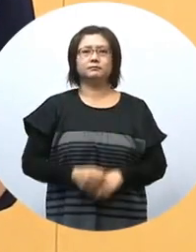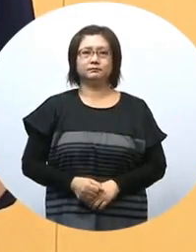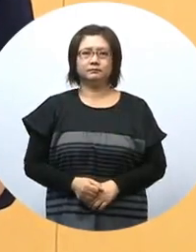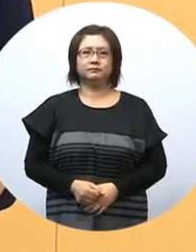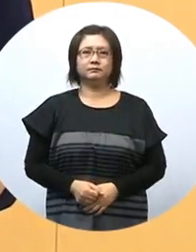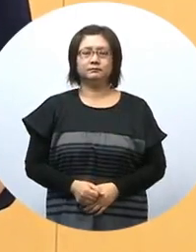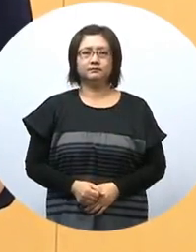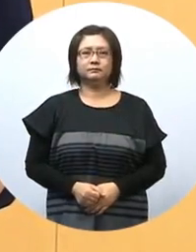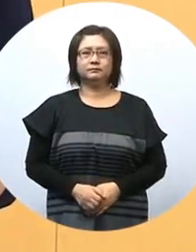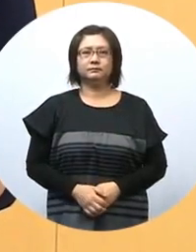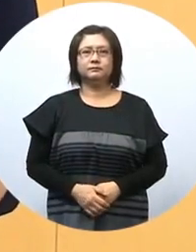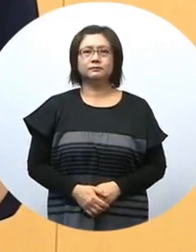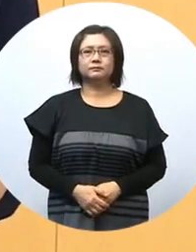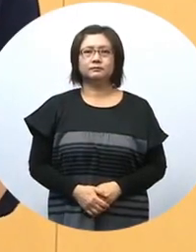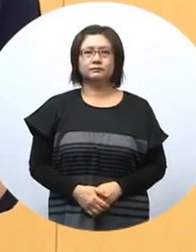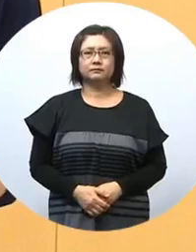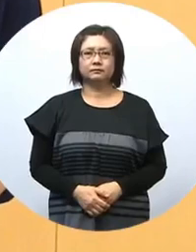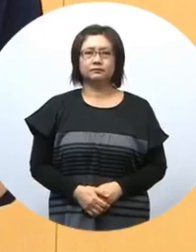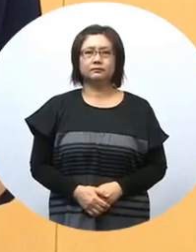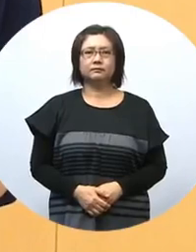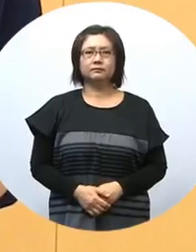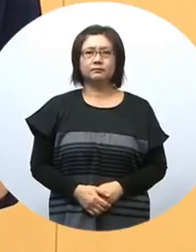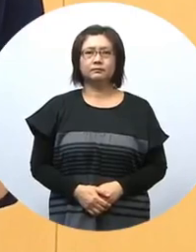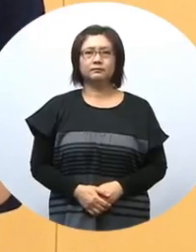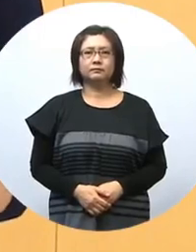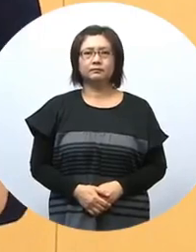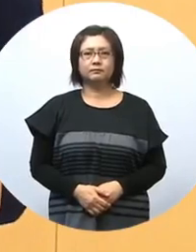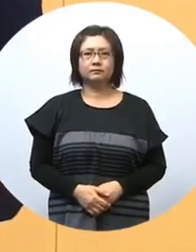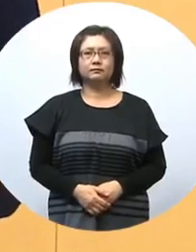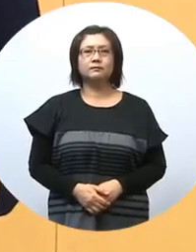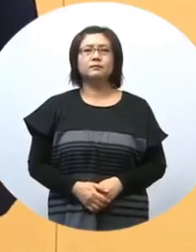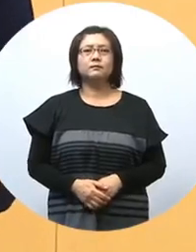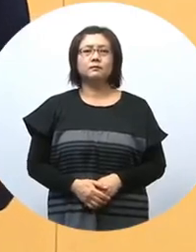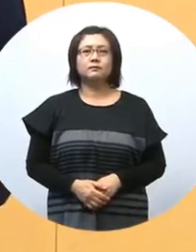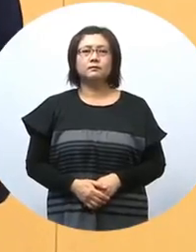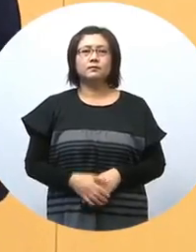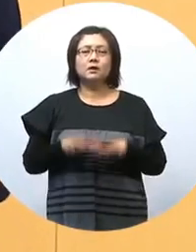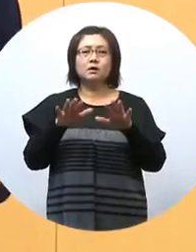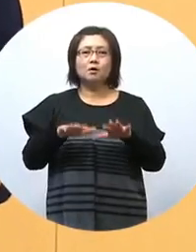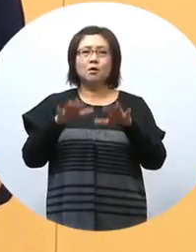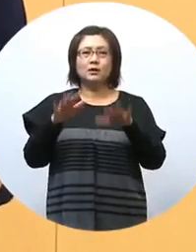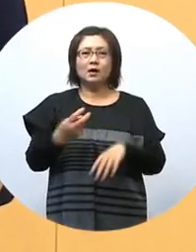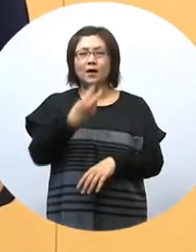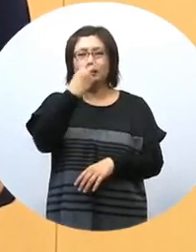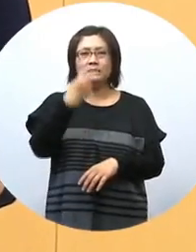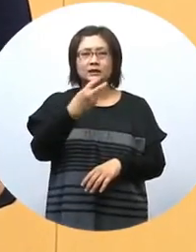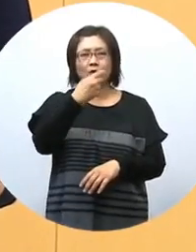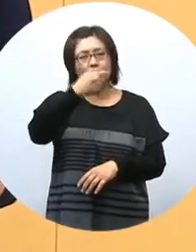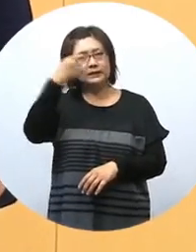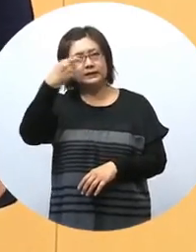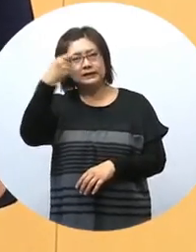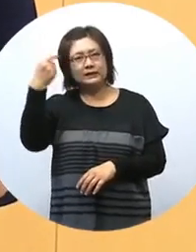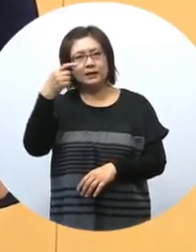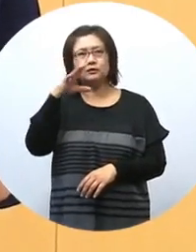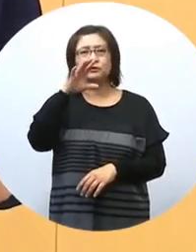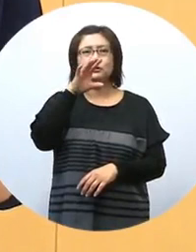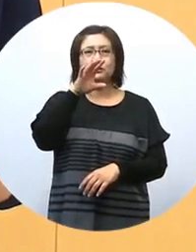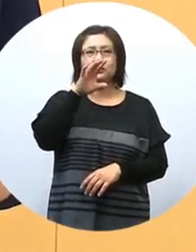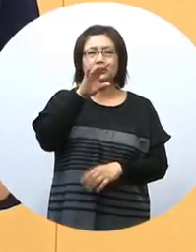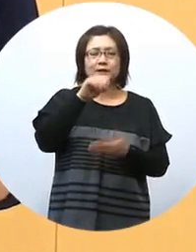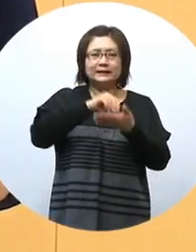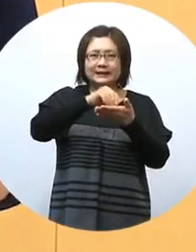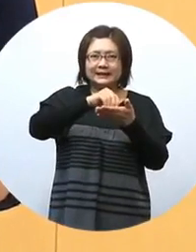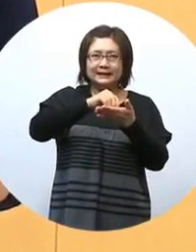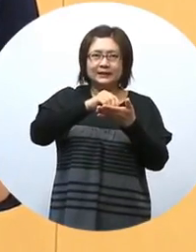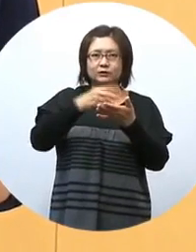などが入った餃子がポピュラーですけれども、今回は入れないんですよね。 はい、匂いの気になるニンニクやニラを入れずに、代わり